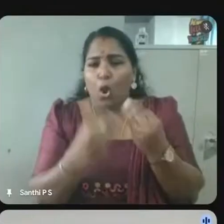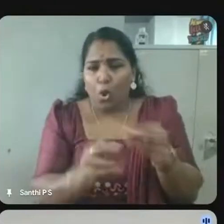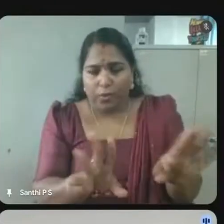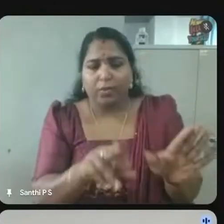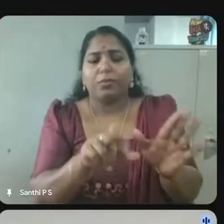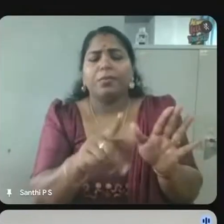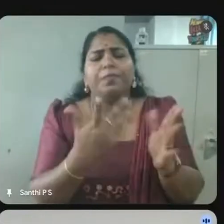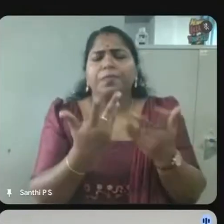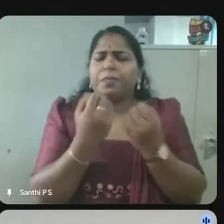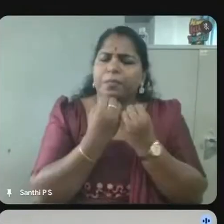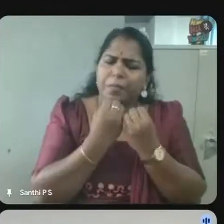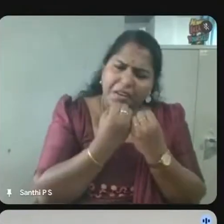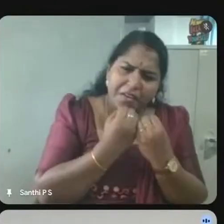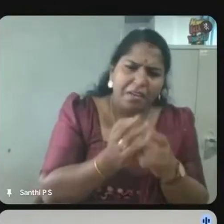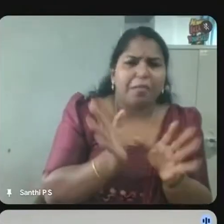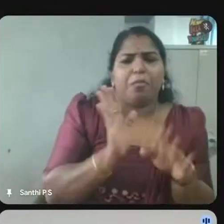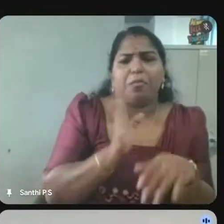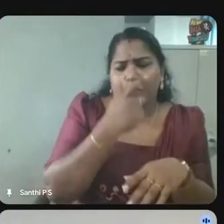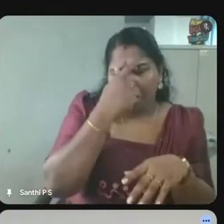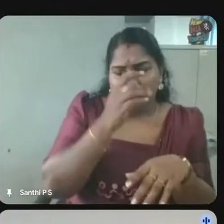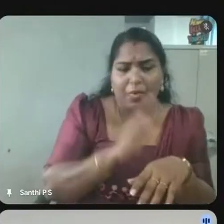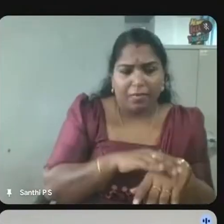അപ്പൊ വലത് ഭാഗത്ത് കൊടുത്തിട്ടുള്ളതിൽ നമ്മളൊരു